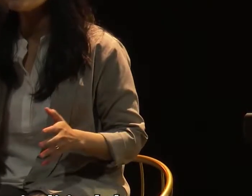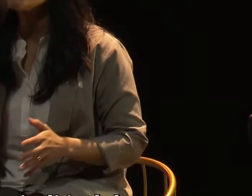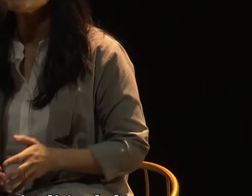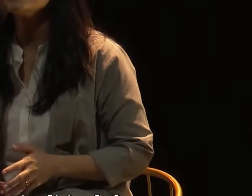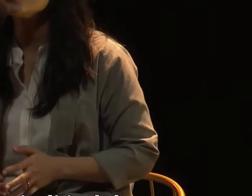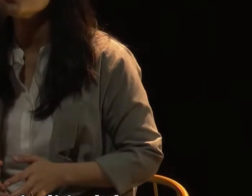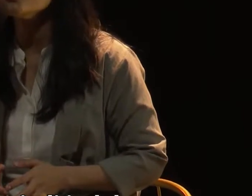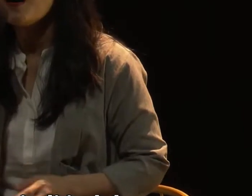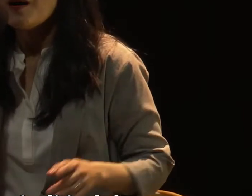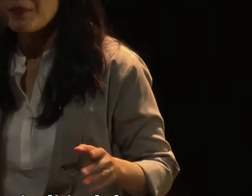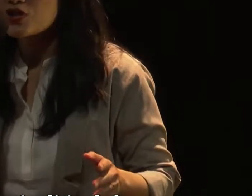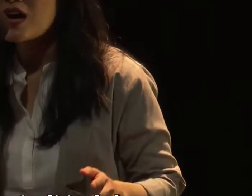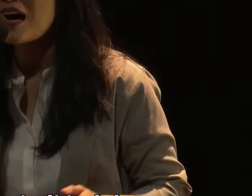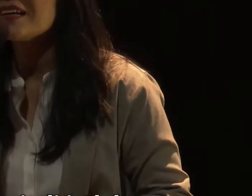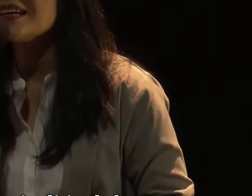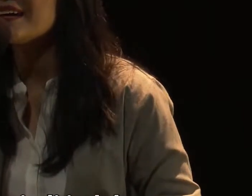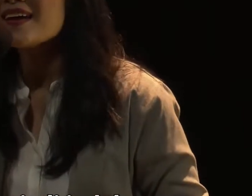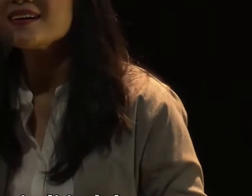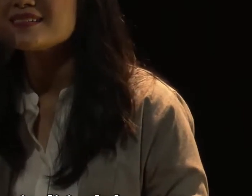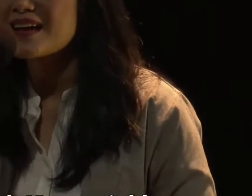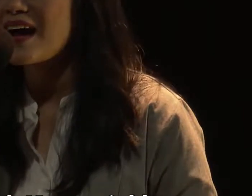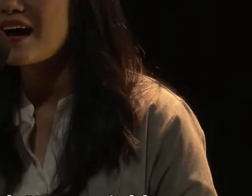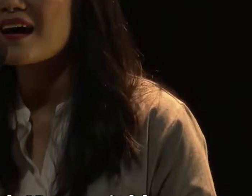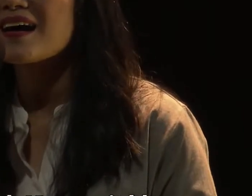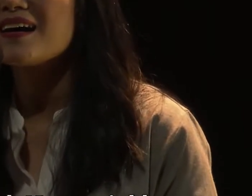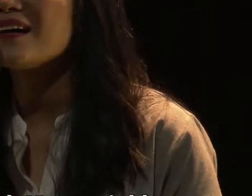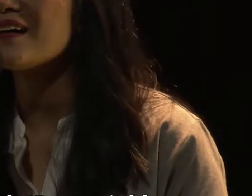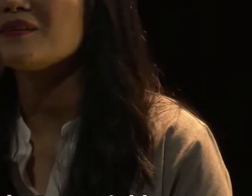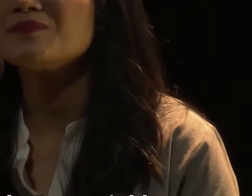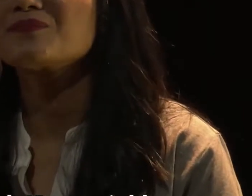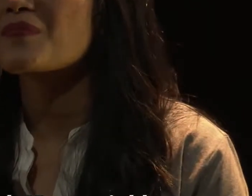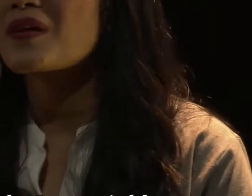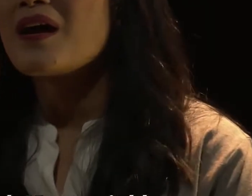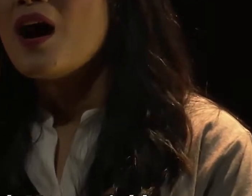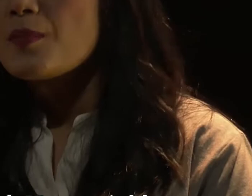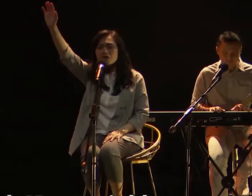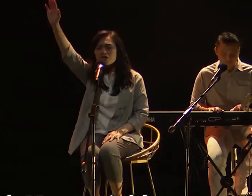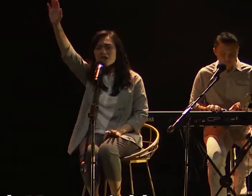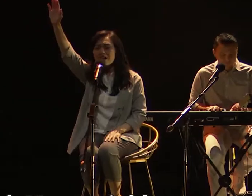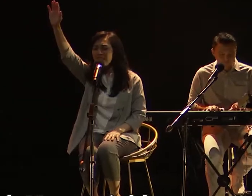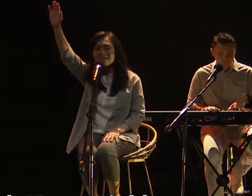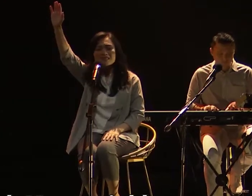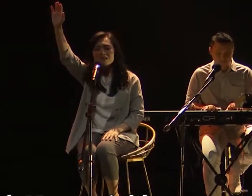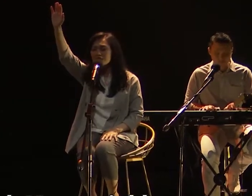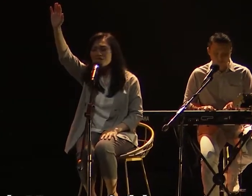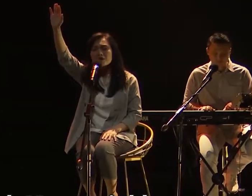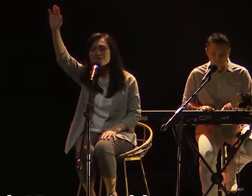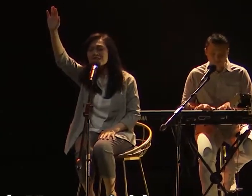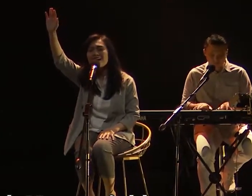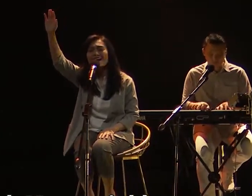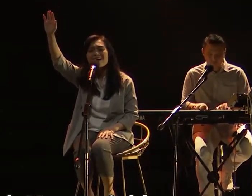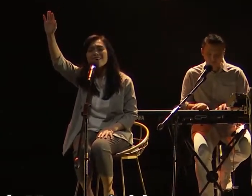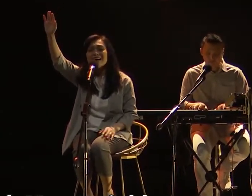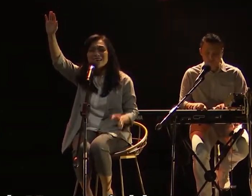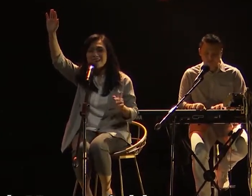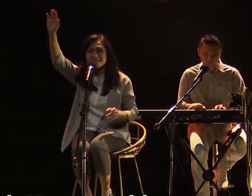mengubah hidup menjadi indah. Besar kasih setia, besar kasih